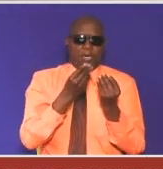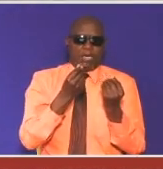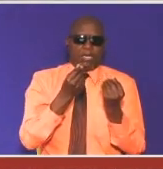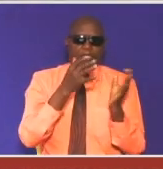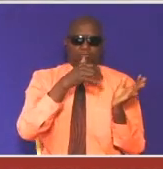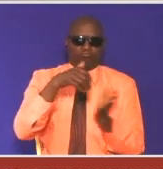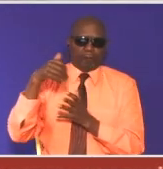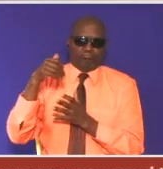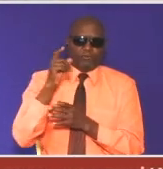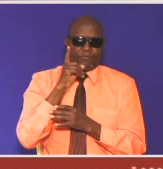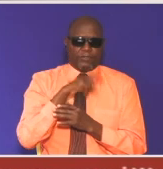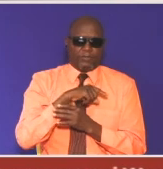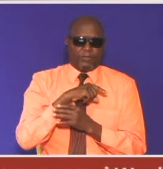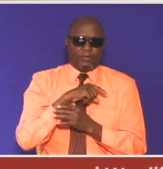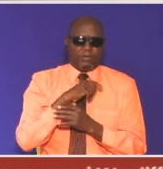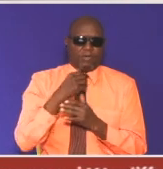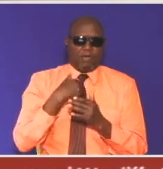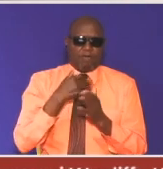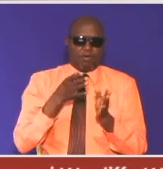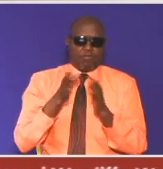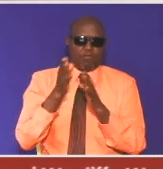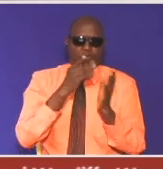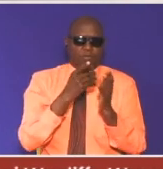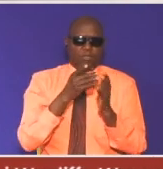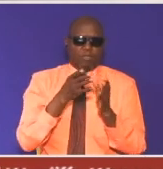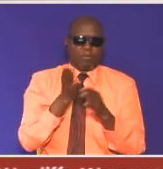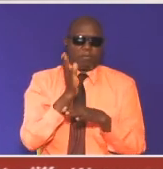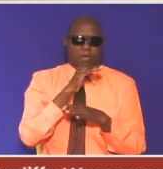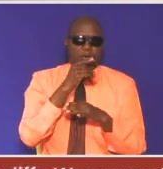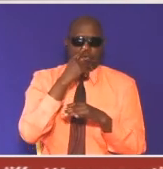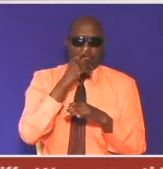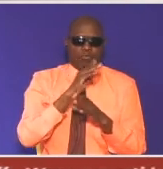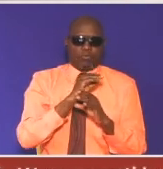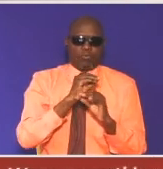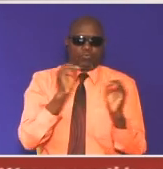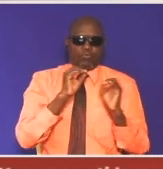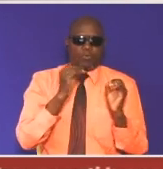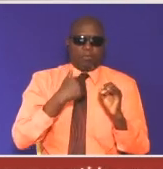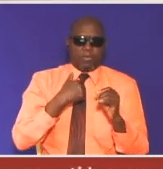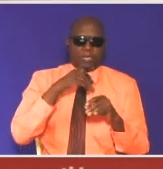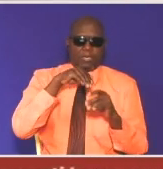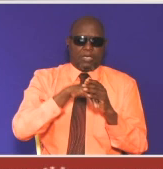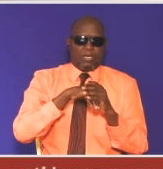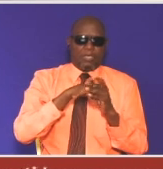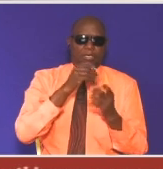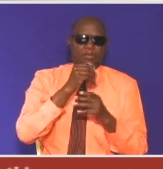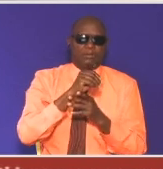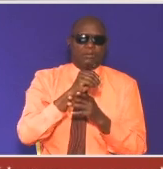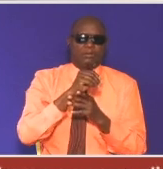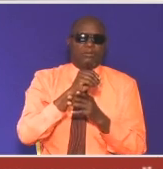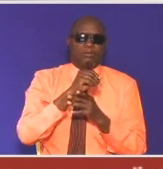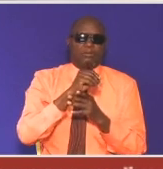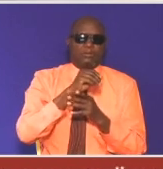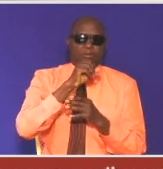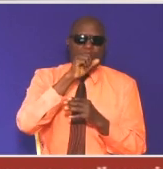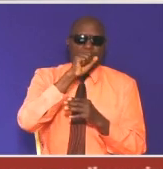taken. I don't have any means to come back home. I'm in Saudi Arabia, in King Salman Hospital.